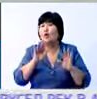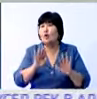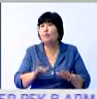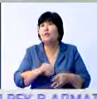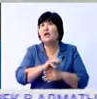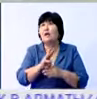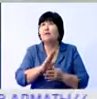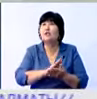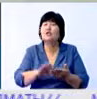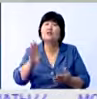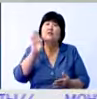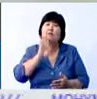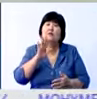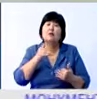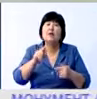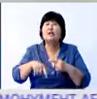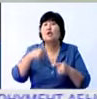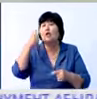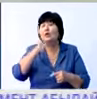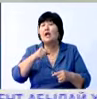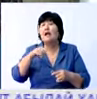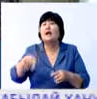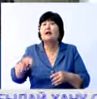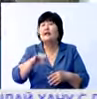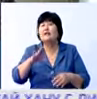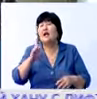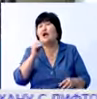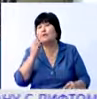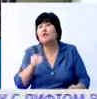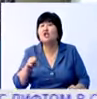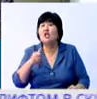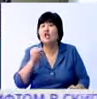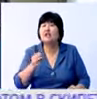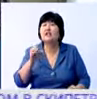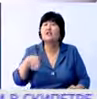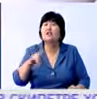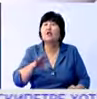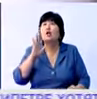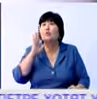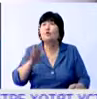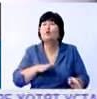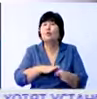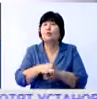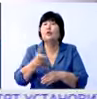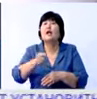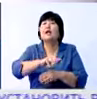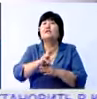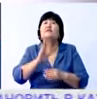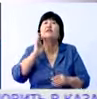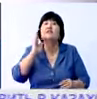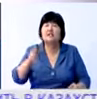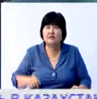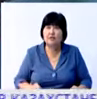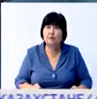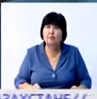обеспечить чистой питьевой водой в следующем году райцентре корр мошенского жила карского со донецкого районов будут полностью газифицированы галымжан